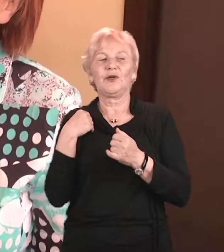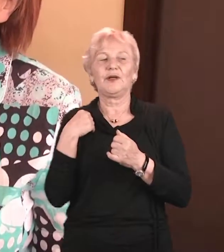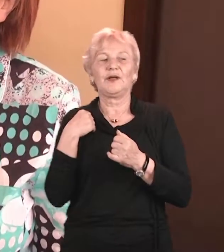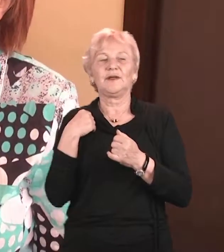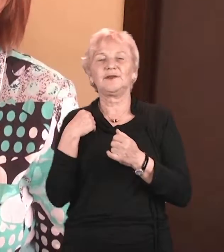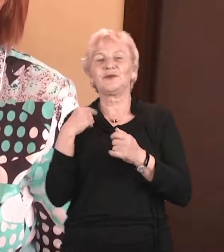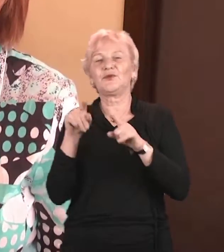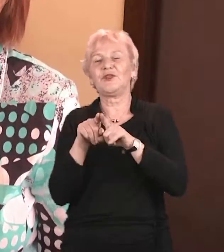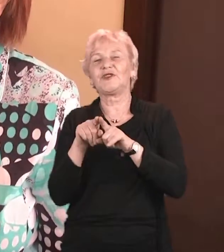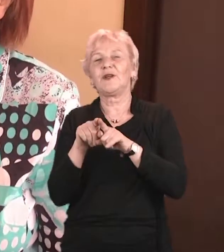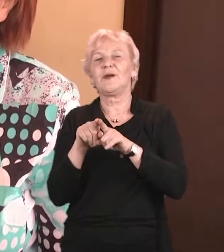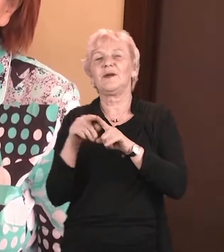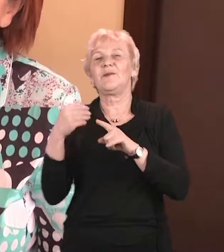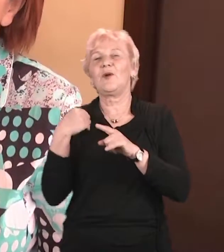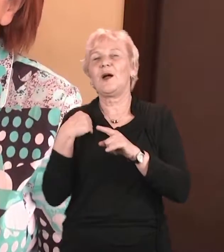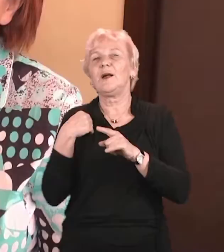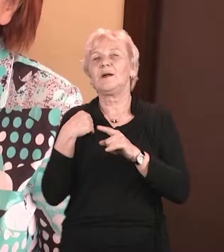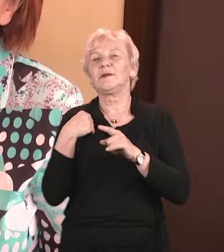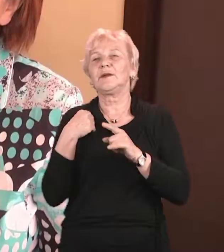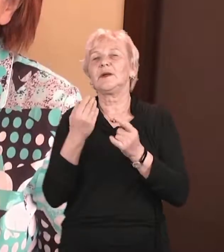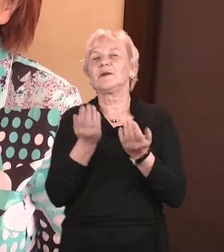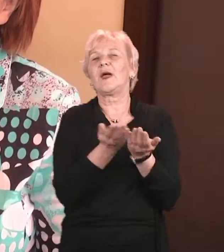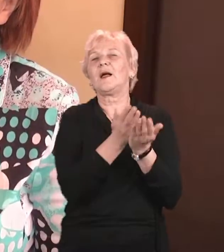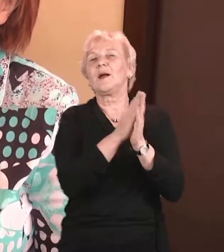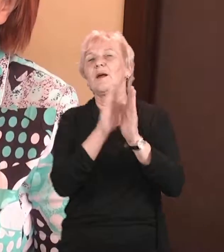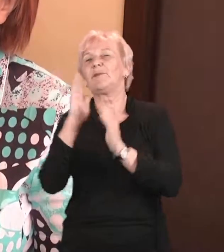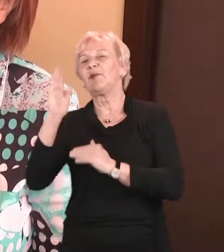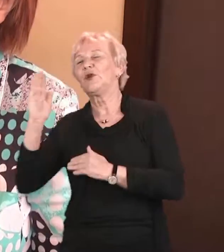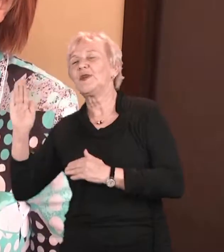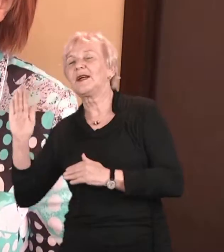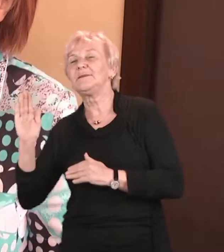no nasza biblioteka miejska też była częścią ośrodka, czyli